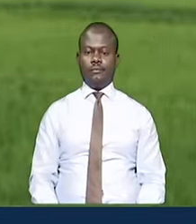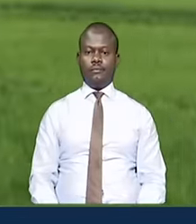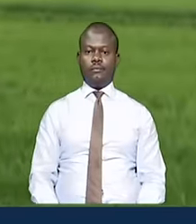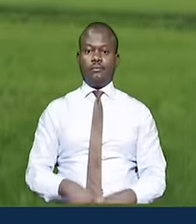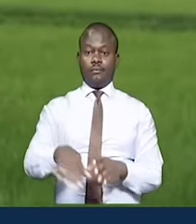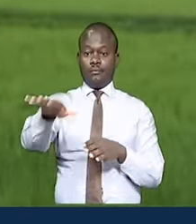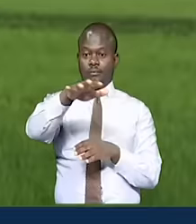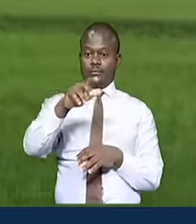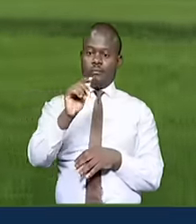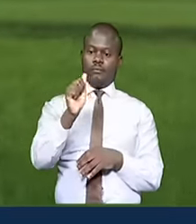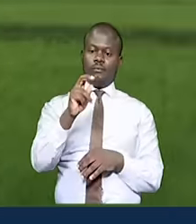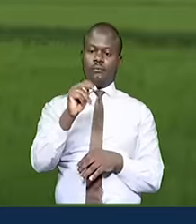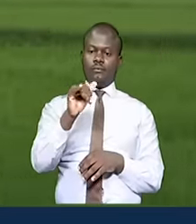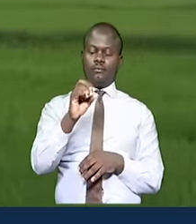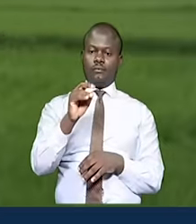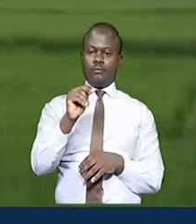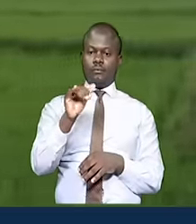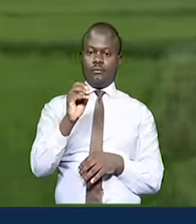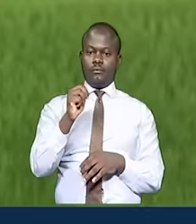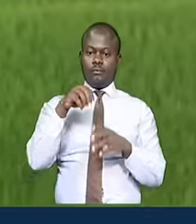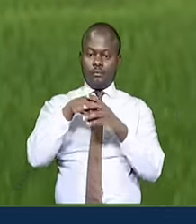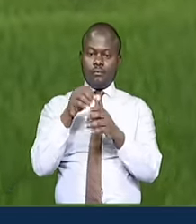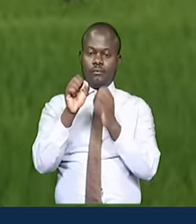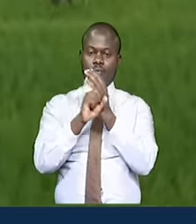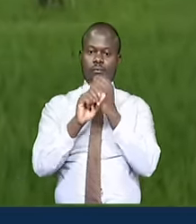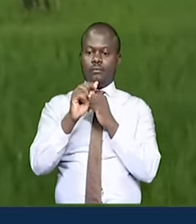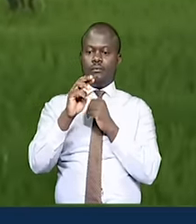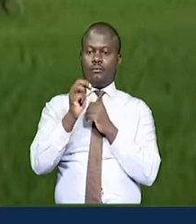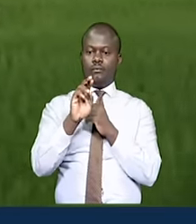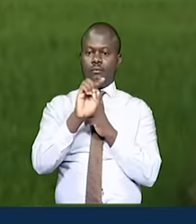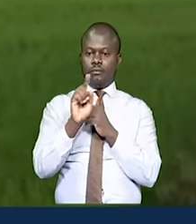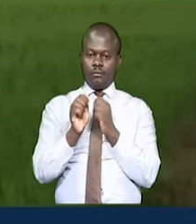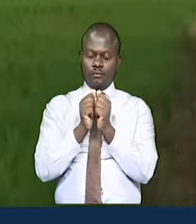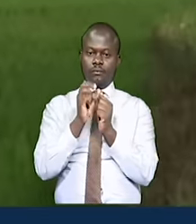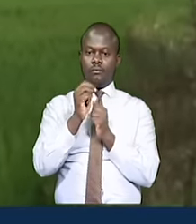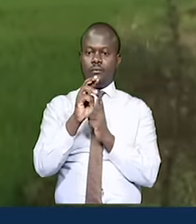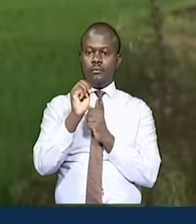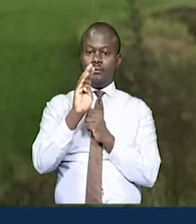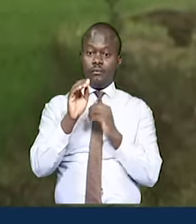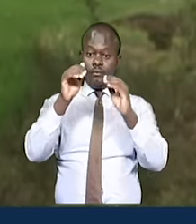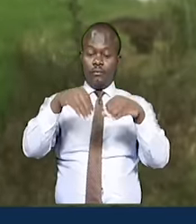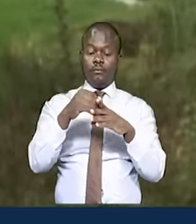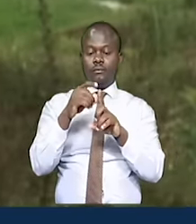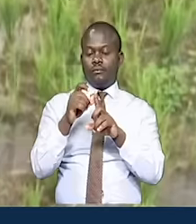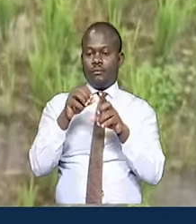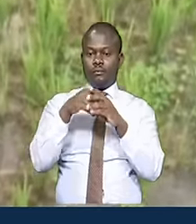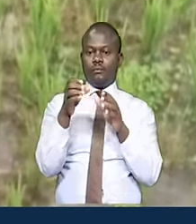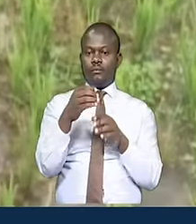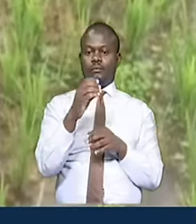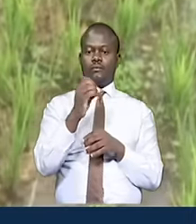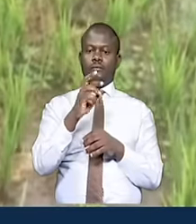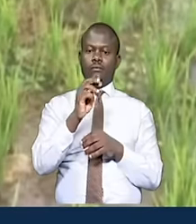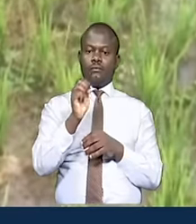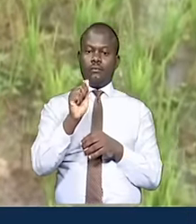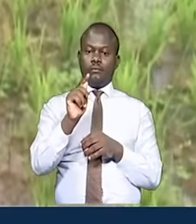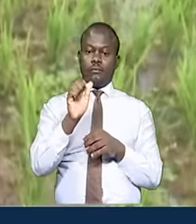Mu gishanga cy'Akanyonyomba gihuriweho n'imirenge ya Kiramuruzi Kiziguro Remera na Murambi abahinzi b'umuceri bibumbiye muri koperative Korimaka bageze